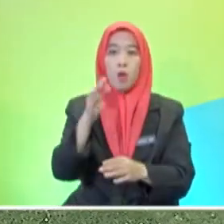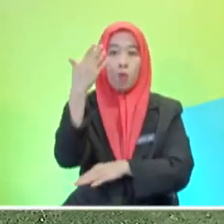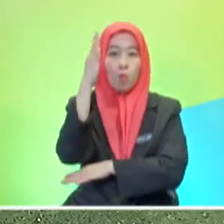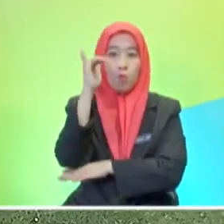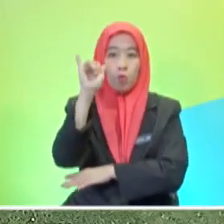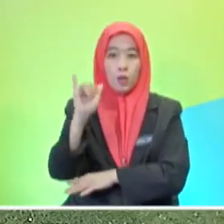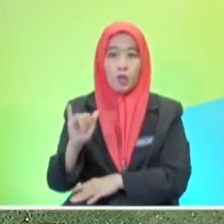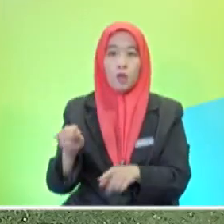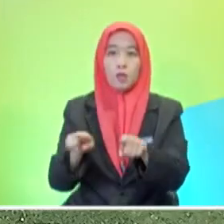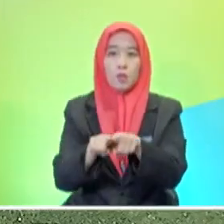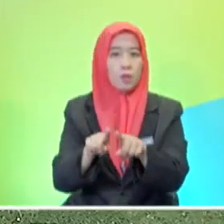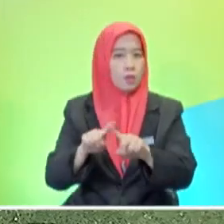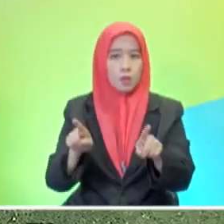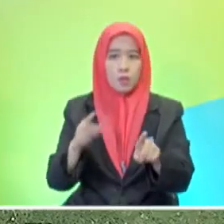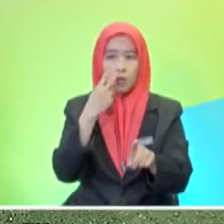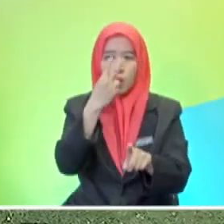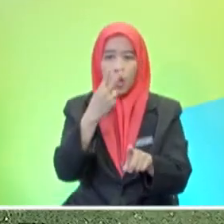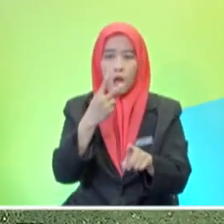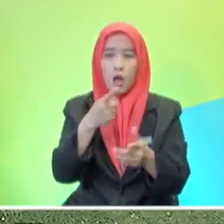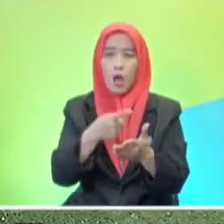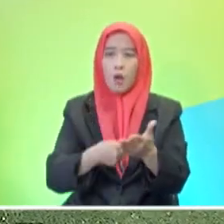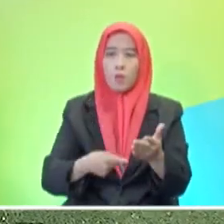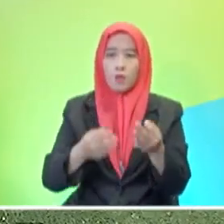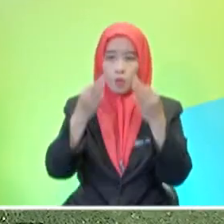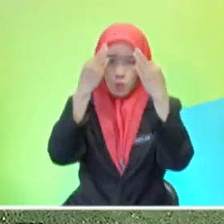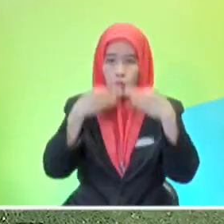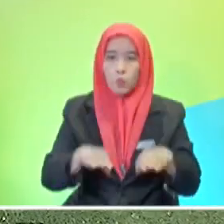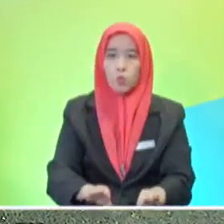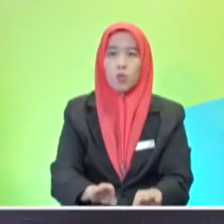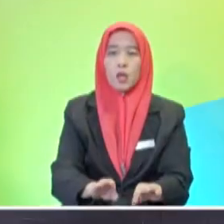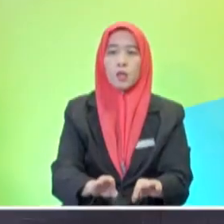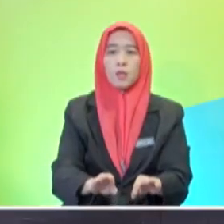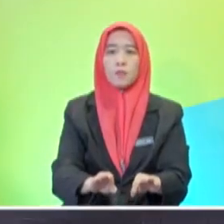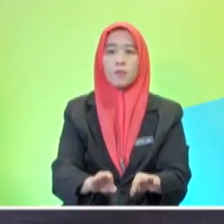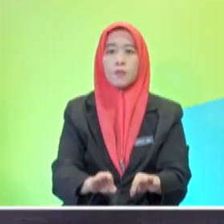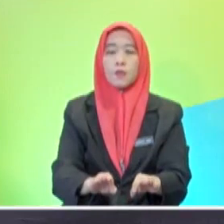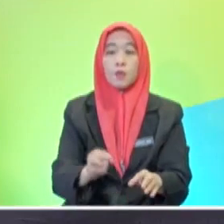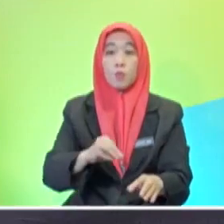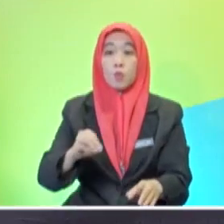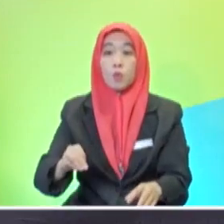Tetapi mari kita lihat apakah keputusannya. Dan murid-murid dan Syafiqah,